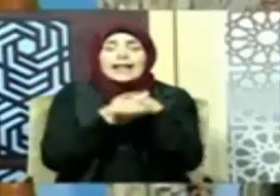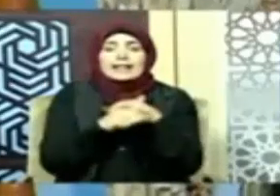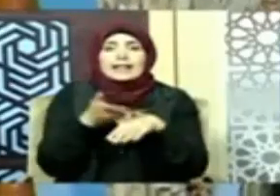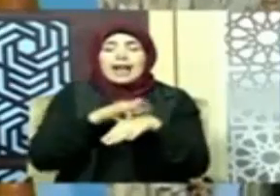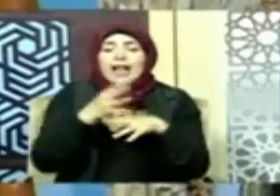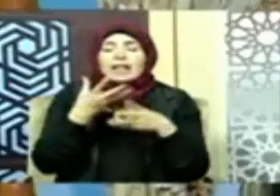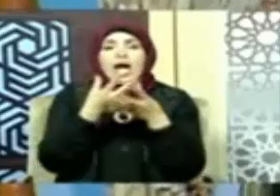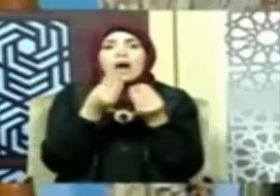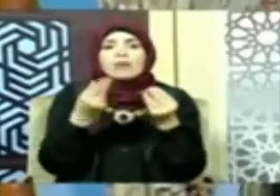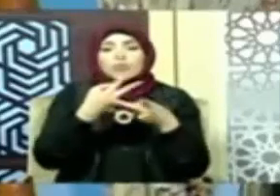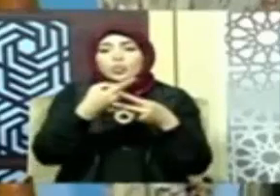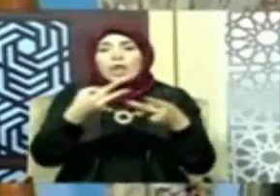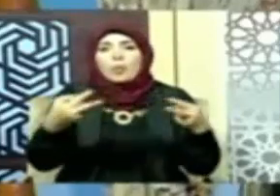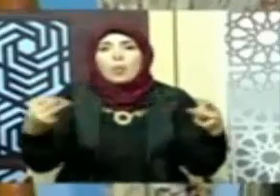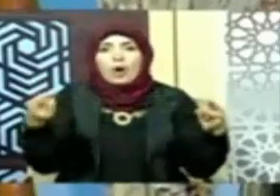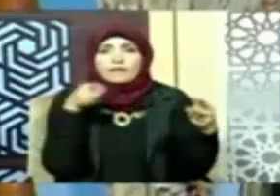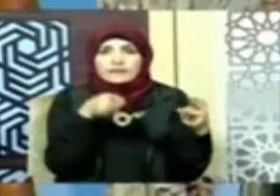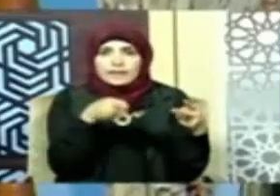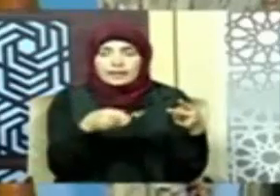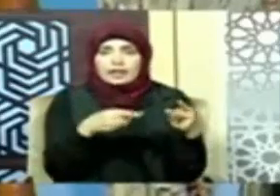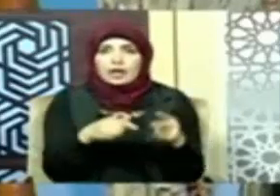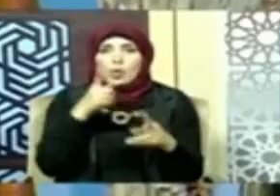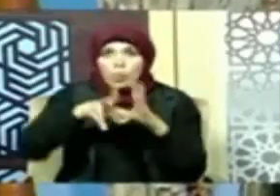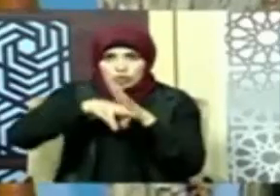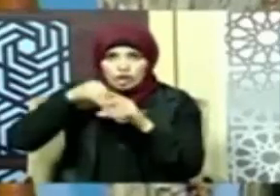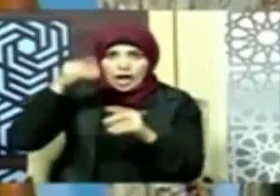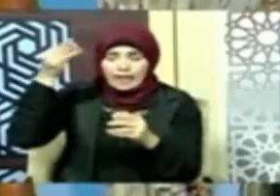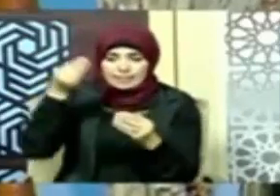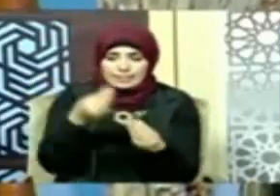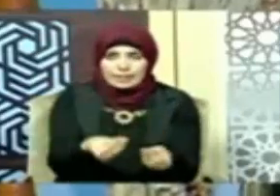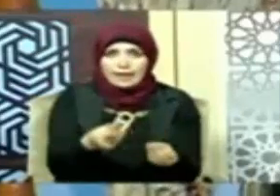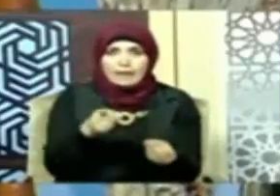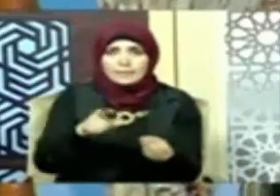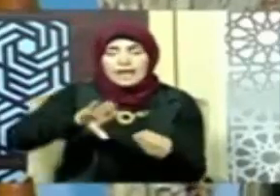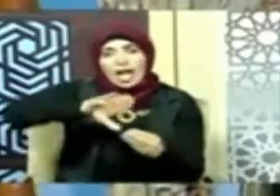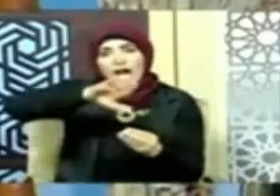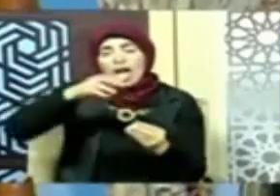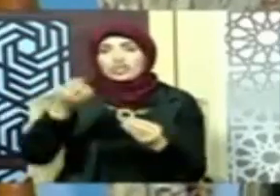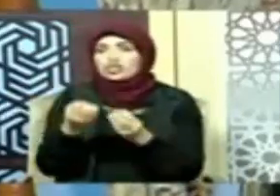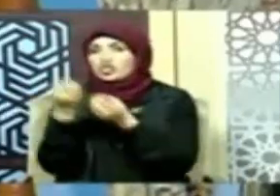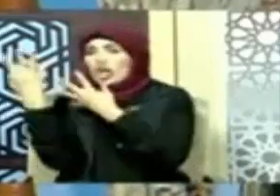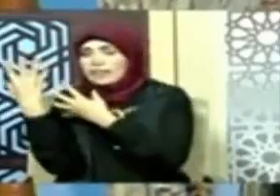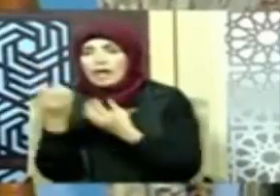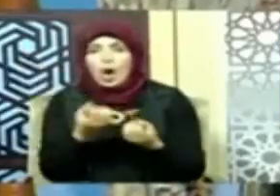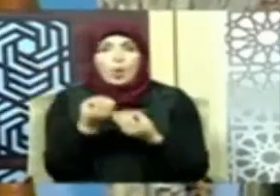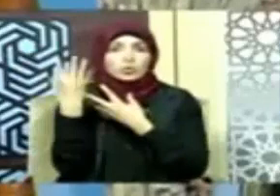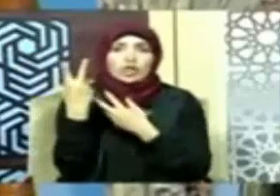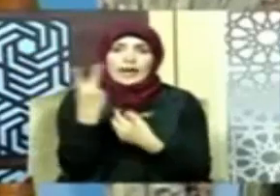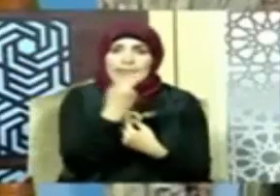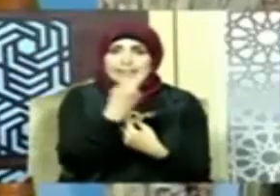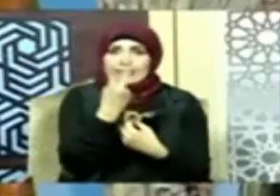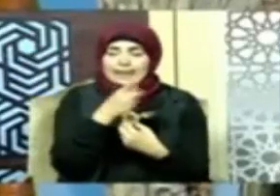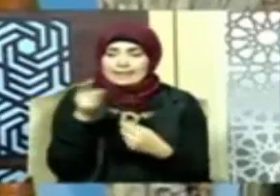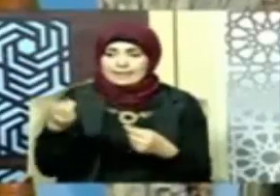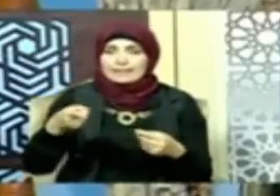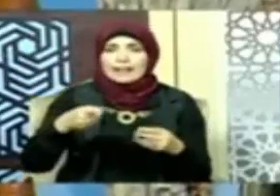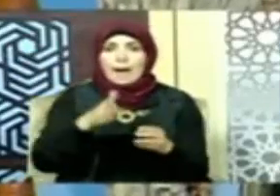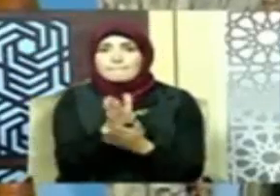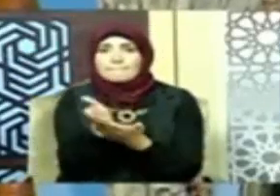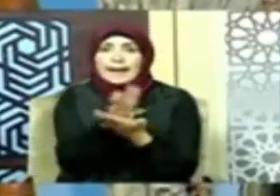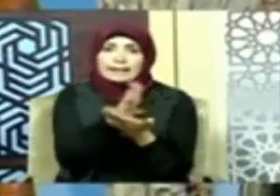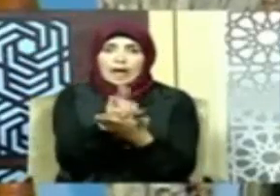الكثرة والتنوع. وجعلنا بينهما، بين الجنتين، بين الأعناب والنخيل،